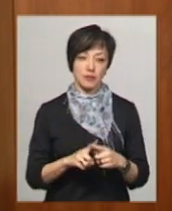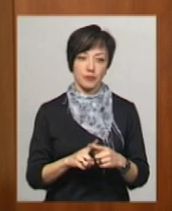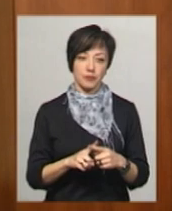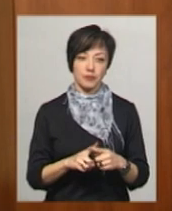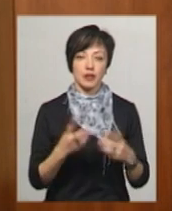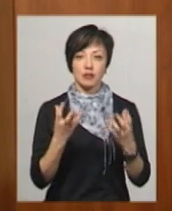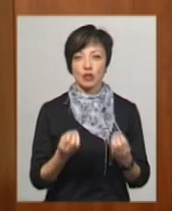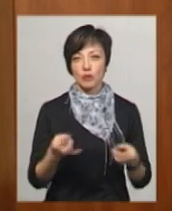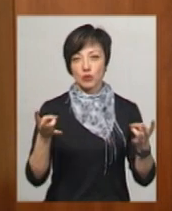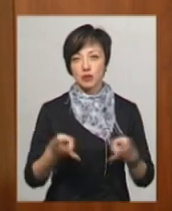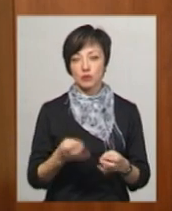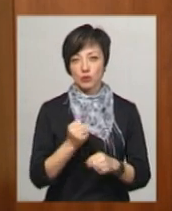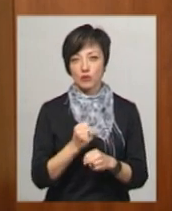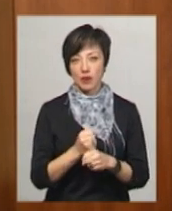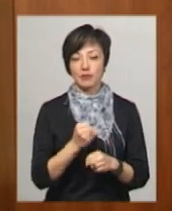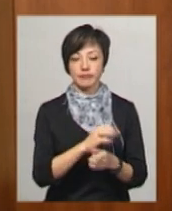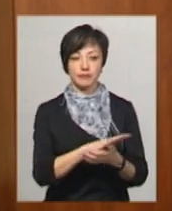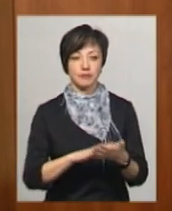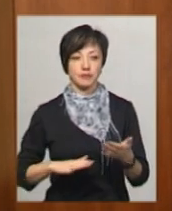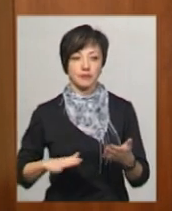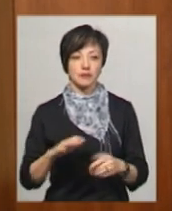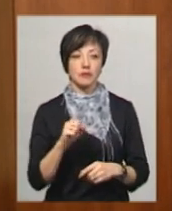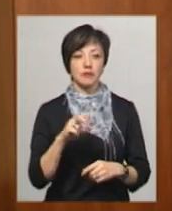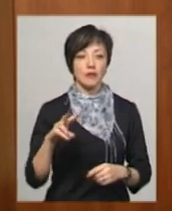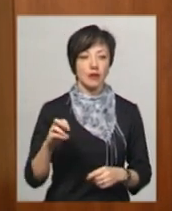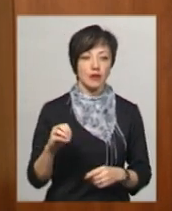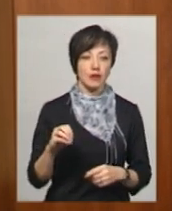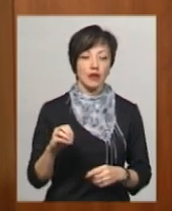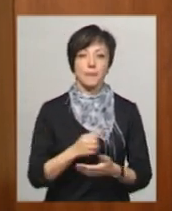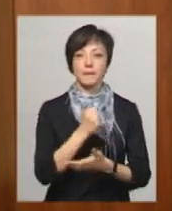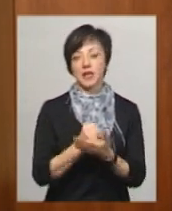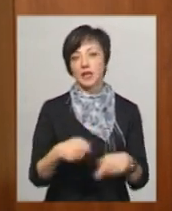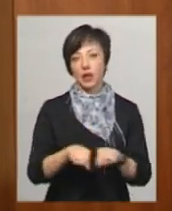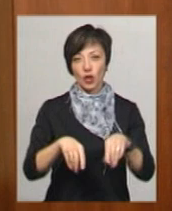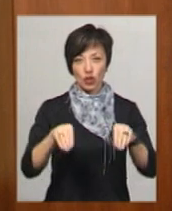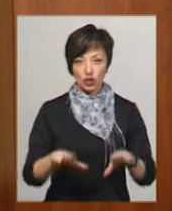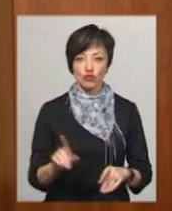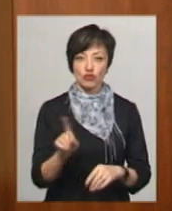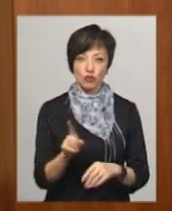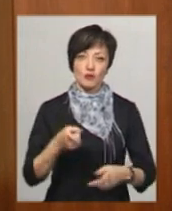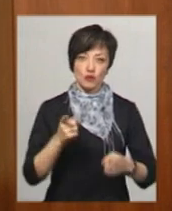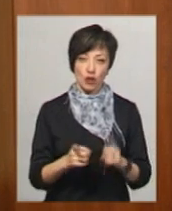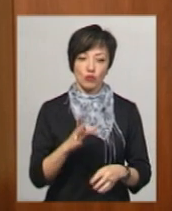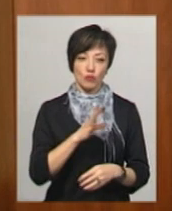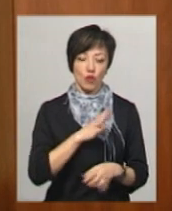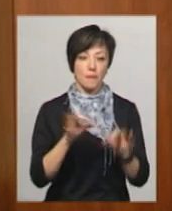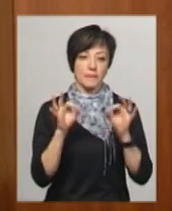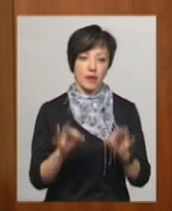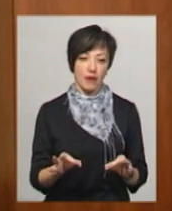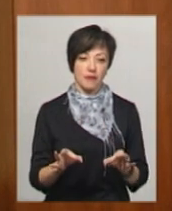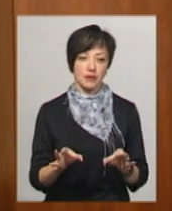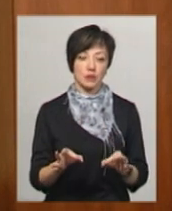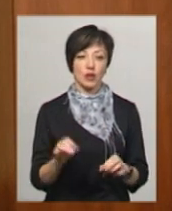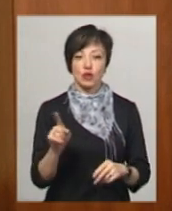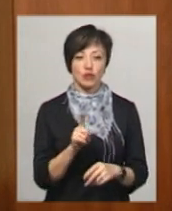це ще потрібно працювати, але прийняти таке рішення, щоб воно, звичайно, було правильним рішенням,